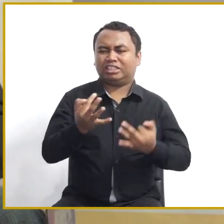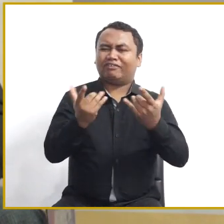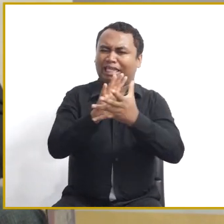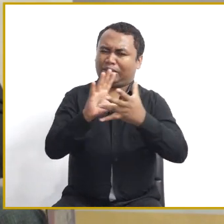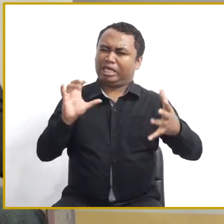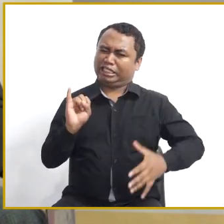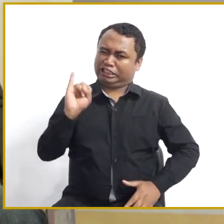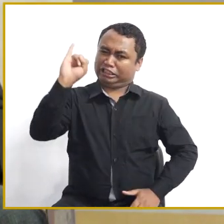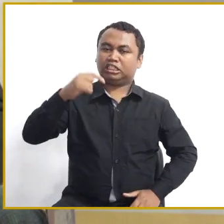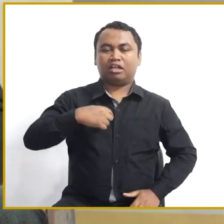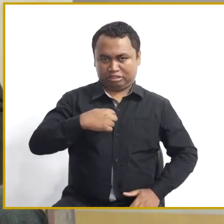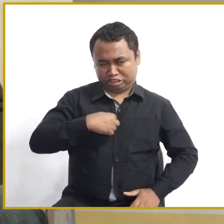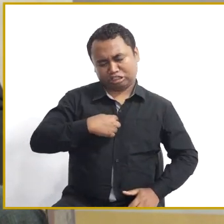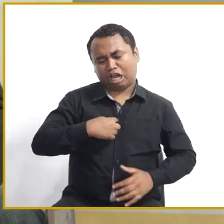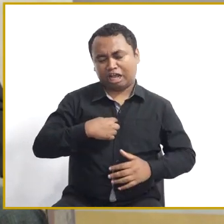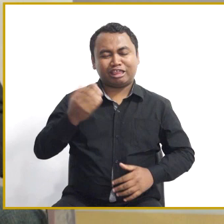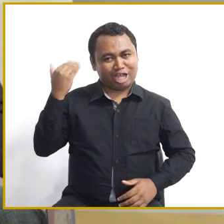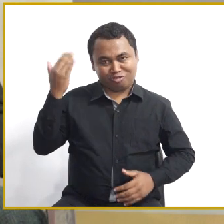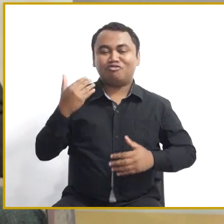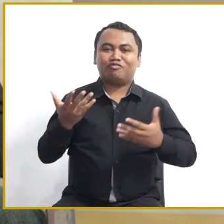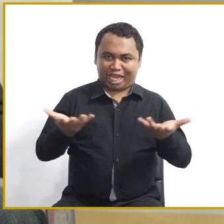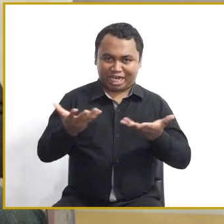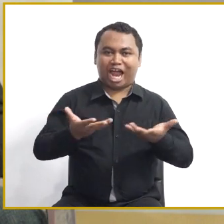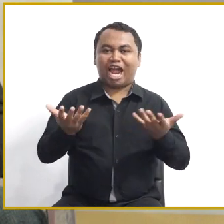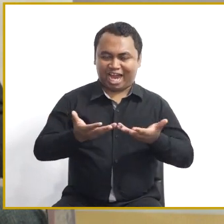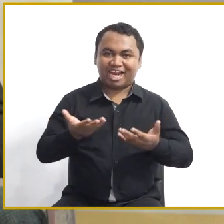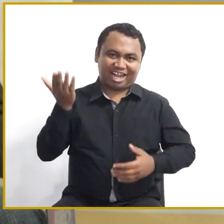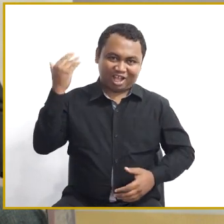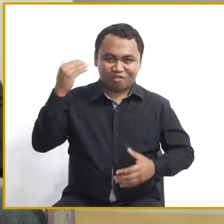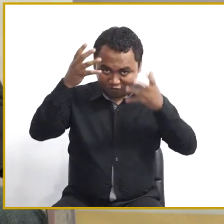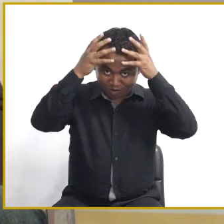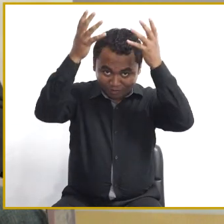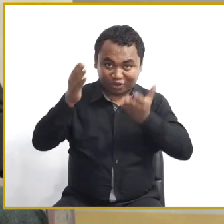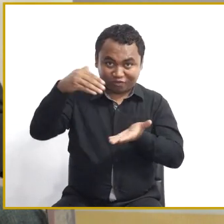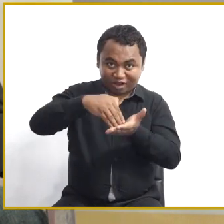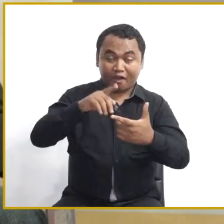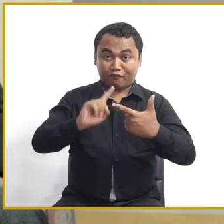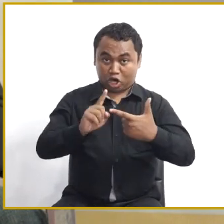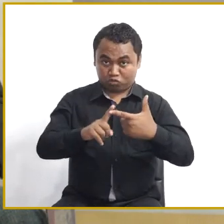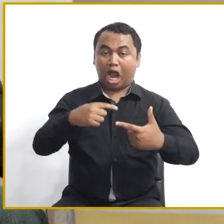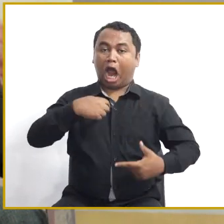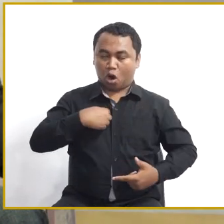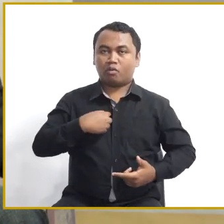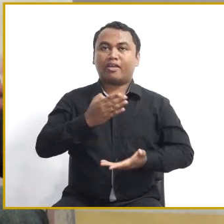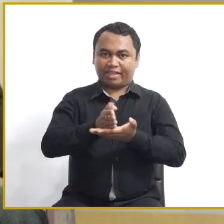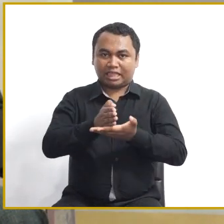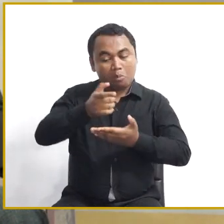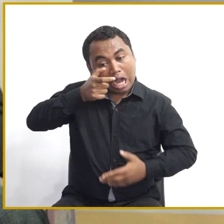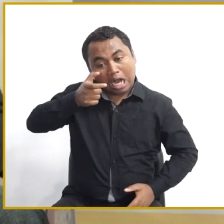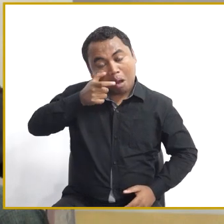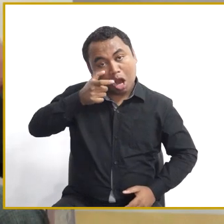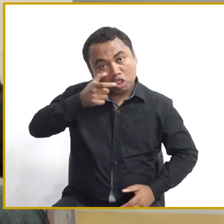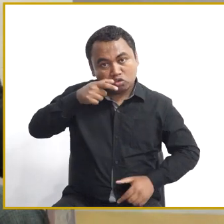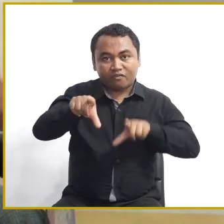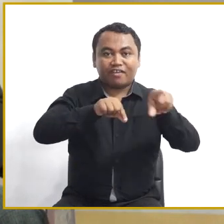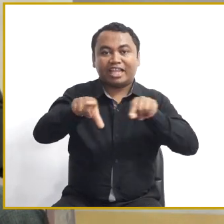amin'ny fiainan'izay, satria taorianan' iny no nijoro zany ny KMF-kinao hoe nanara-maso ny fifidianana. Raha tsarontsika dia tamin'ny andro ny amin'ny